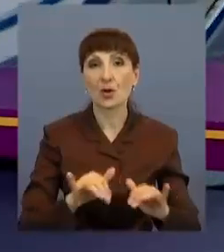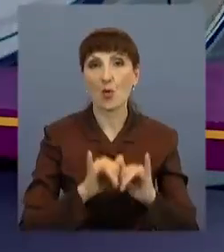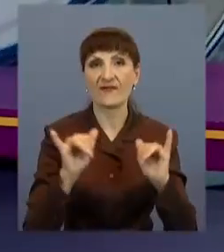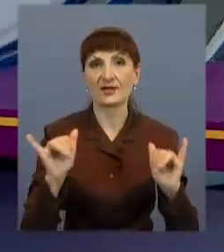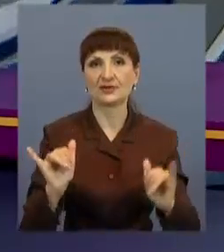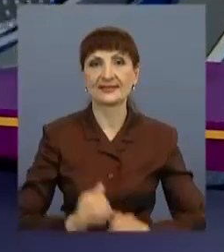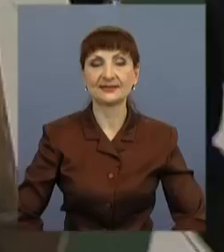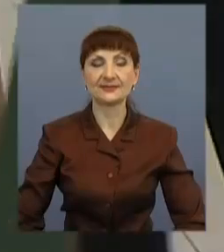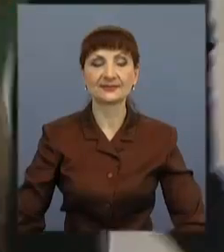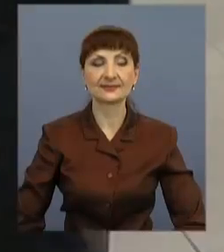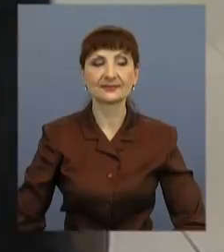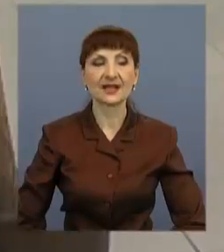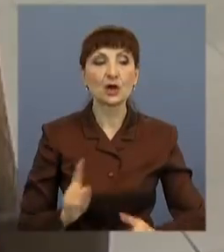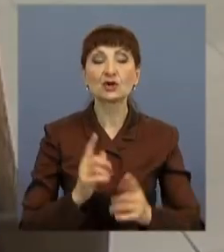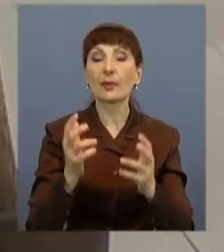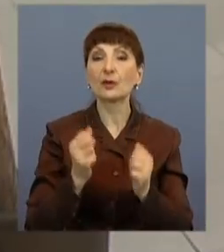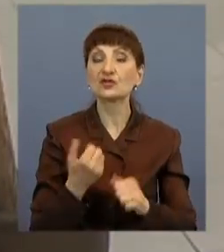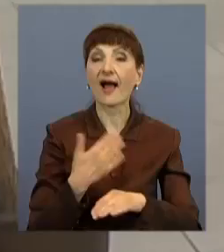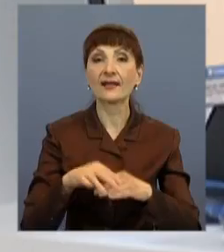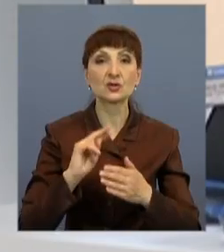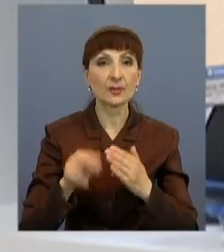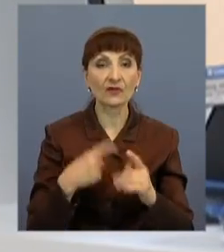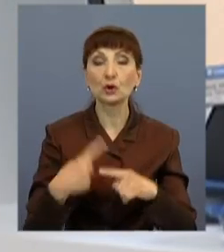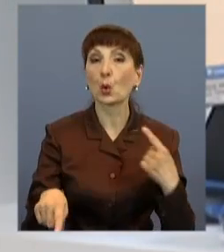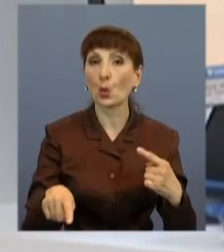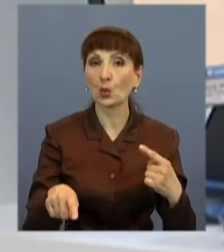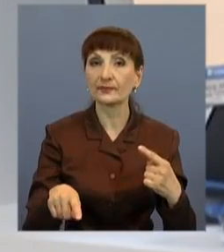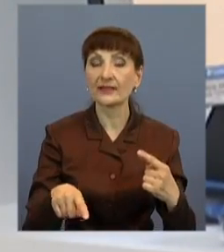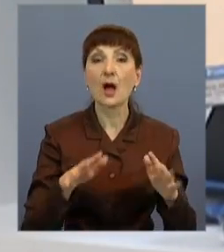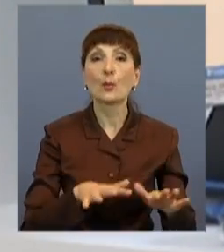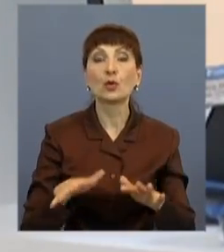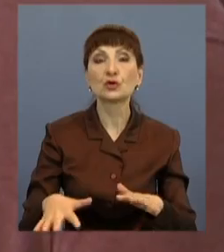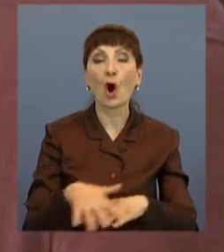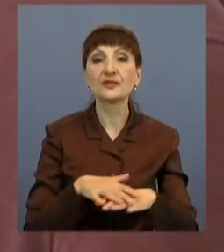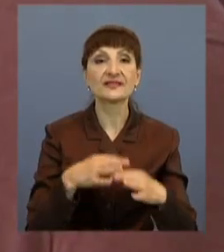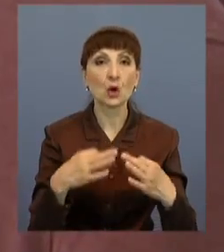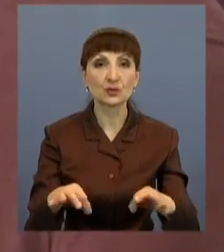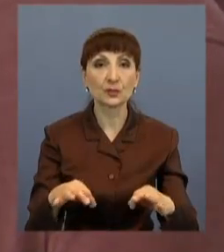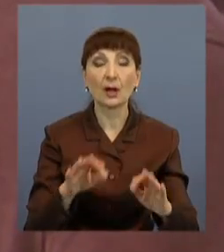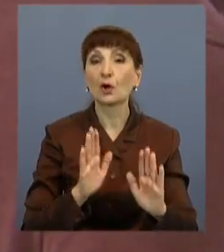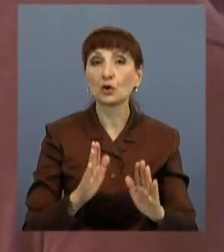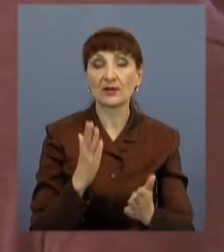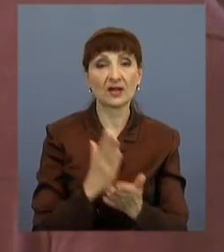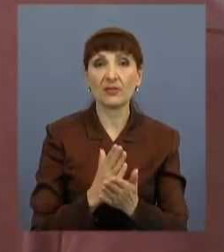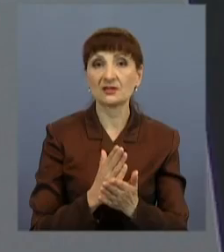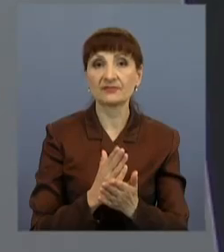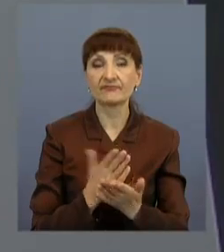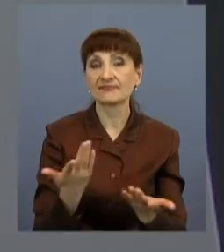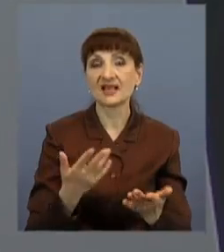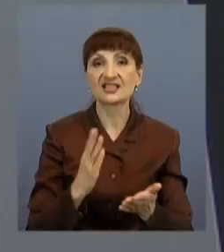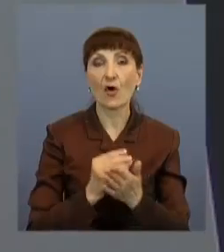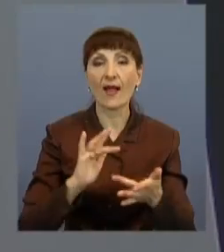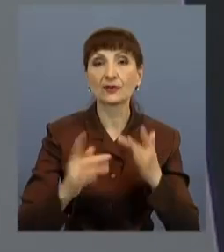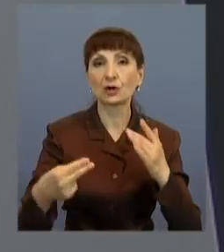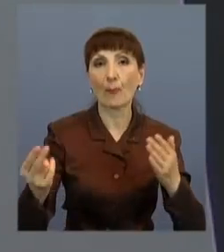пополнился. Чтобы получить адресную или другую справку в пунктах общественного доступа, достаточно иметь электронно-цифровую